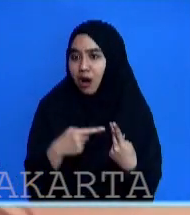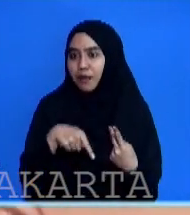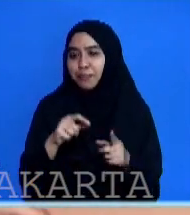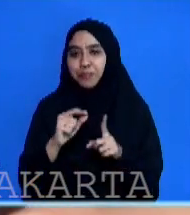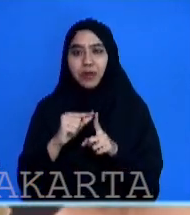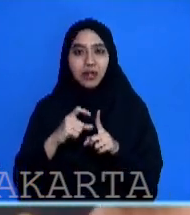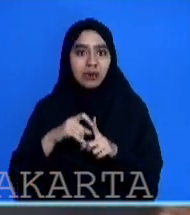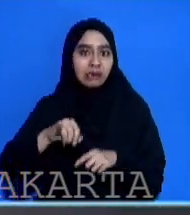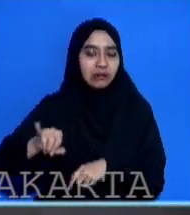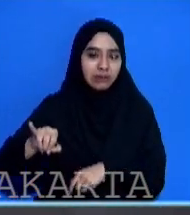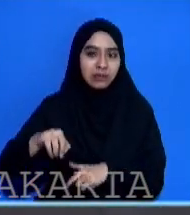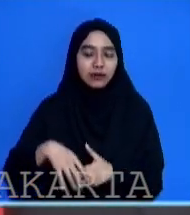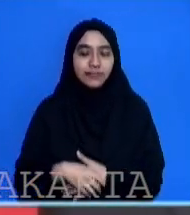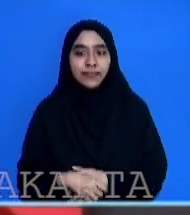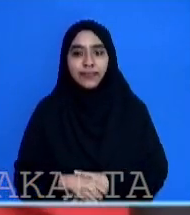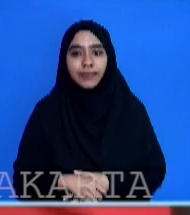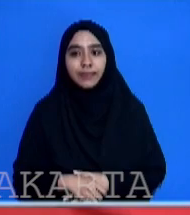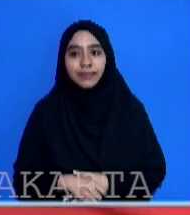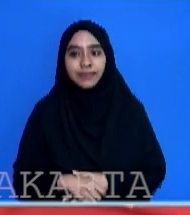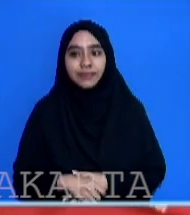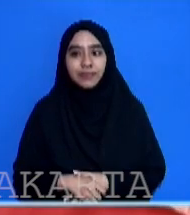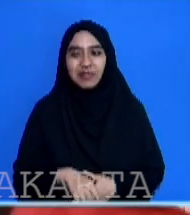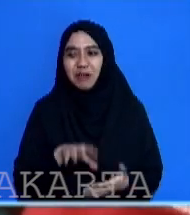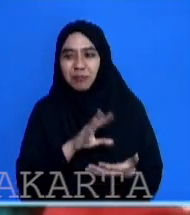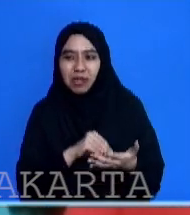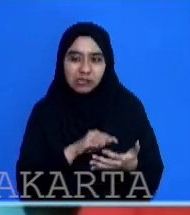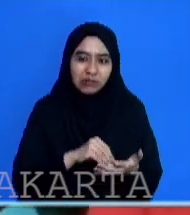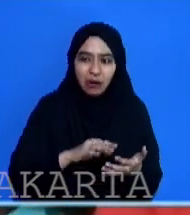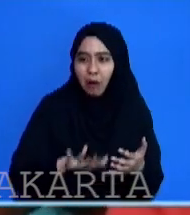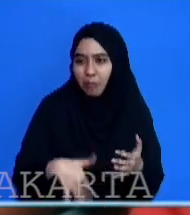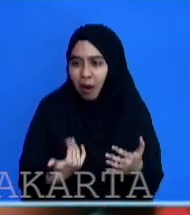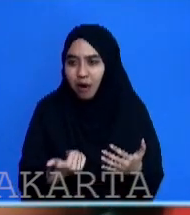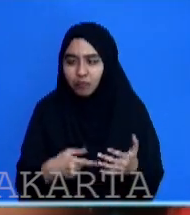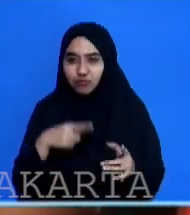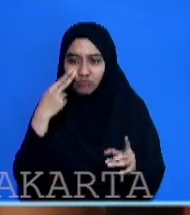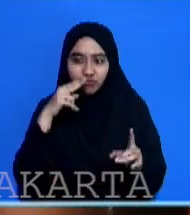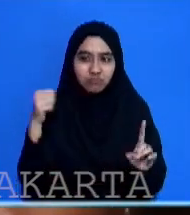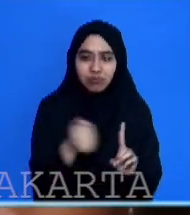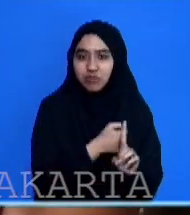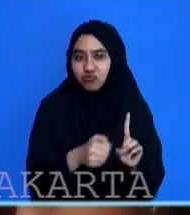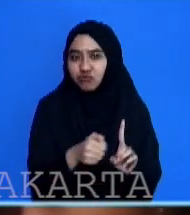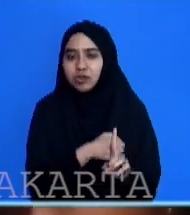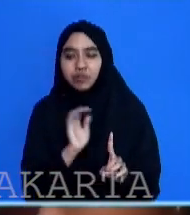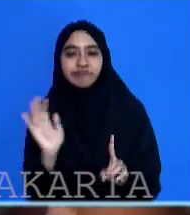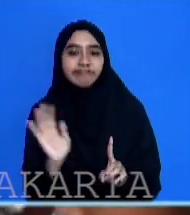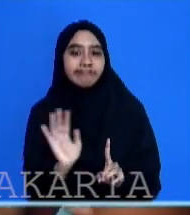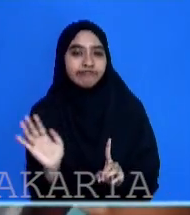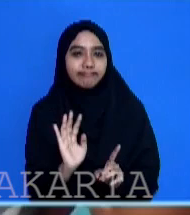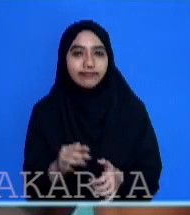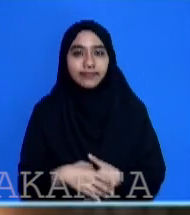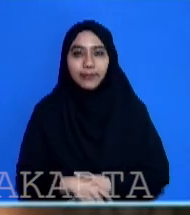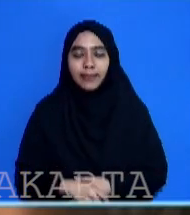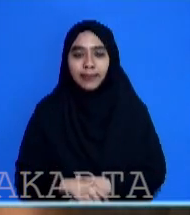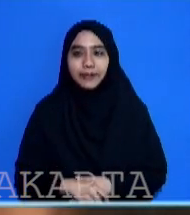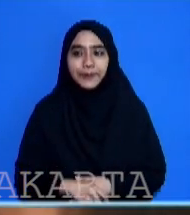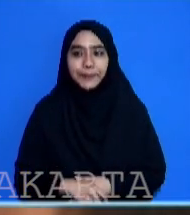Perjuangan Kejadian ini menjadi pelajaran yang berharga agar tidak boleh ada kekerasan lagi atas nama siapun